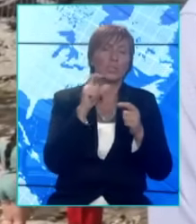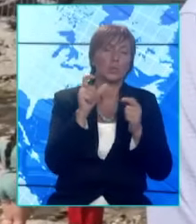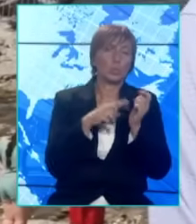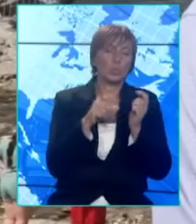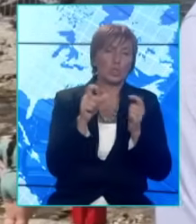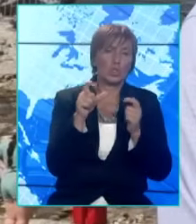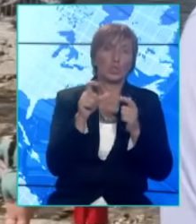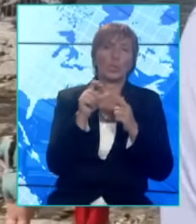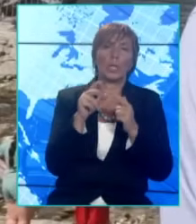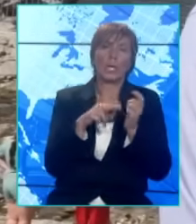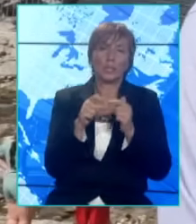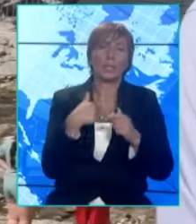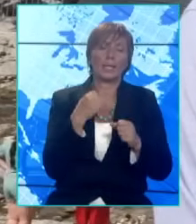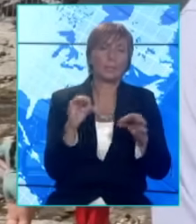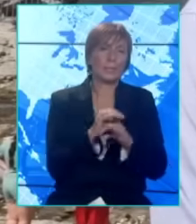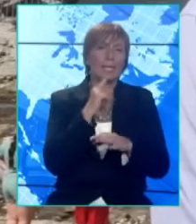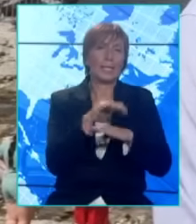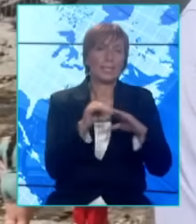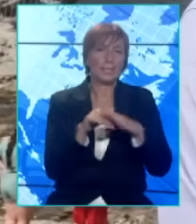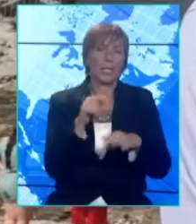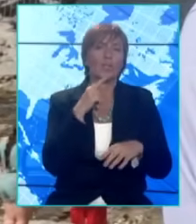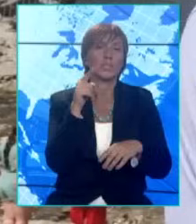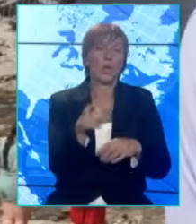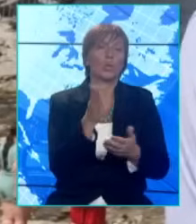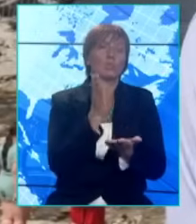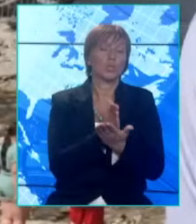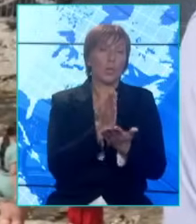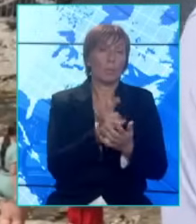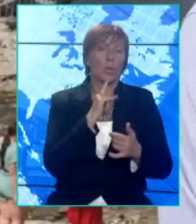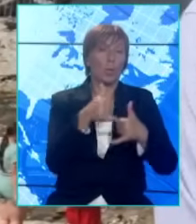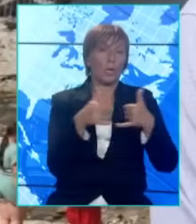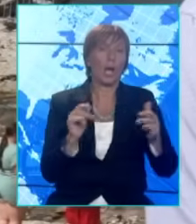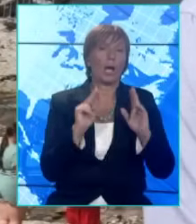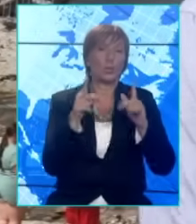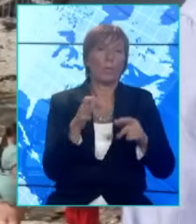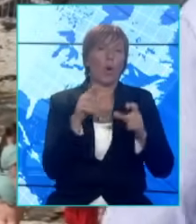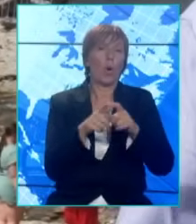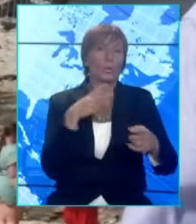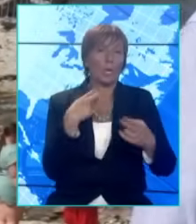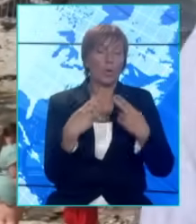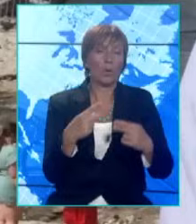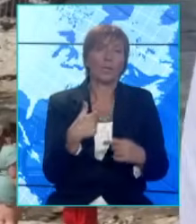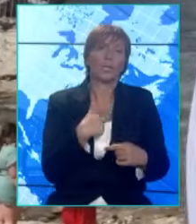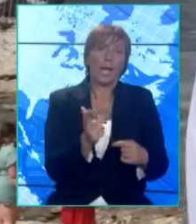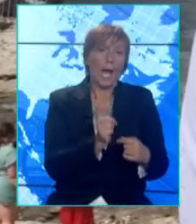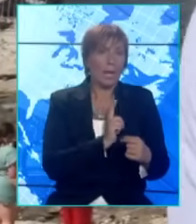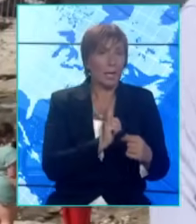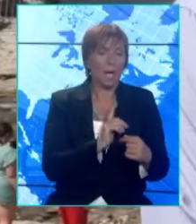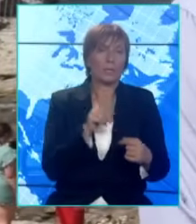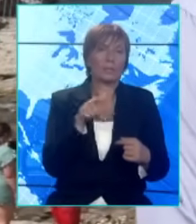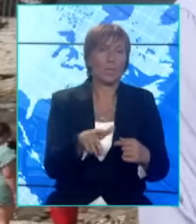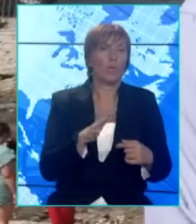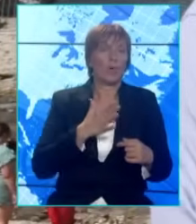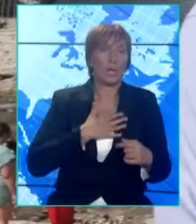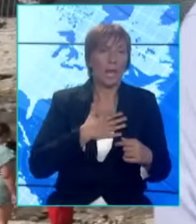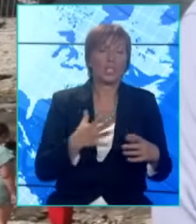danas mogu biti sretan, zadovoljan sa onim što se dešavalo u gradu Mostaru od konferencije, pa evo nadam se i ovog